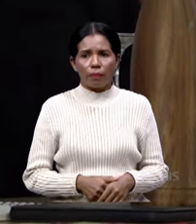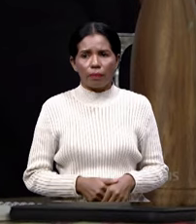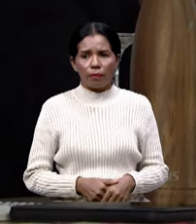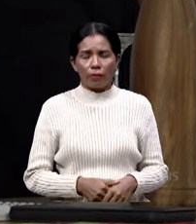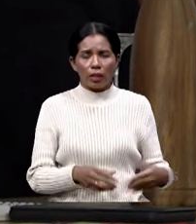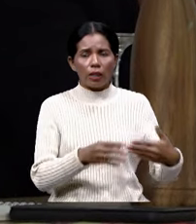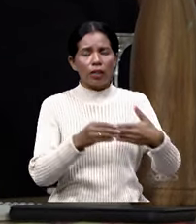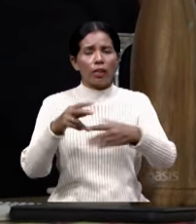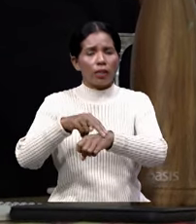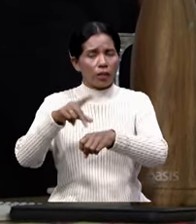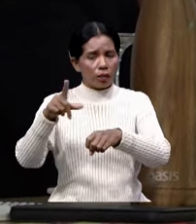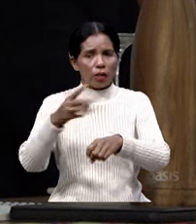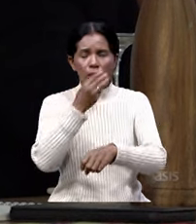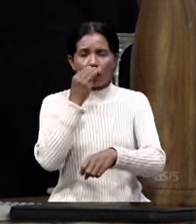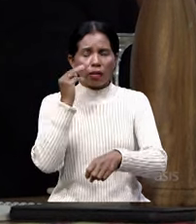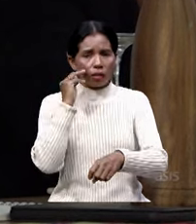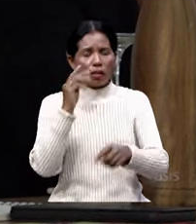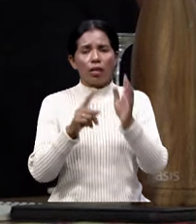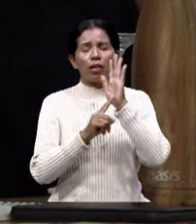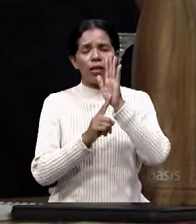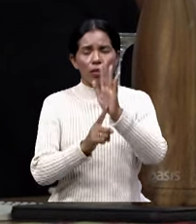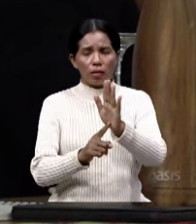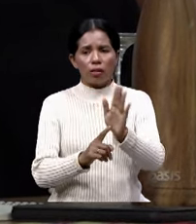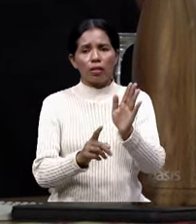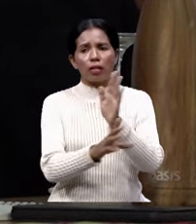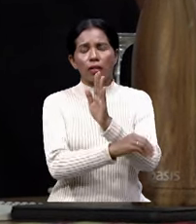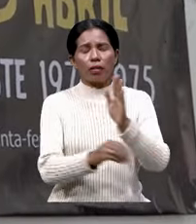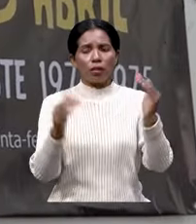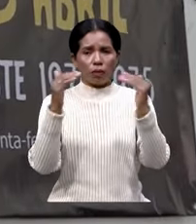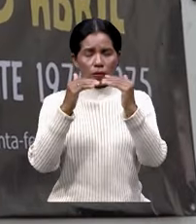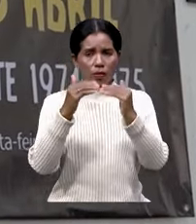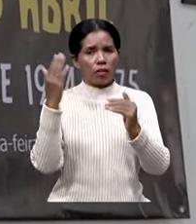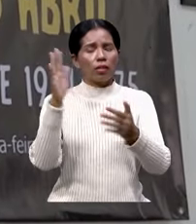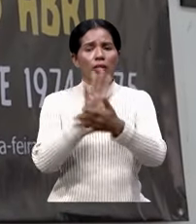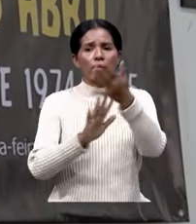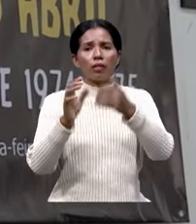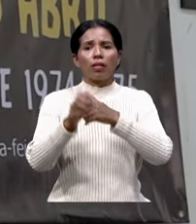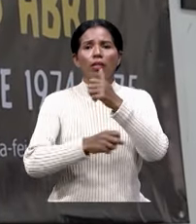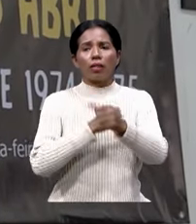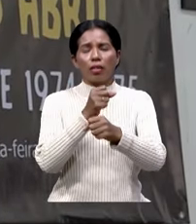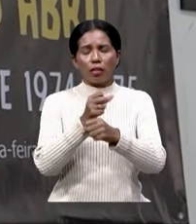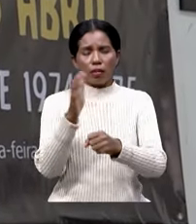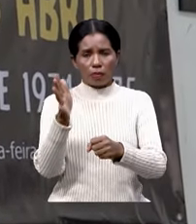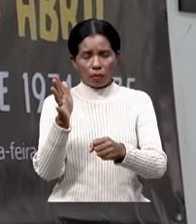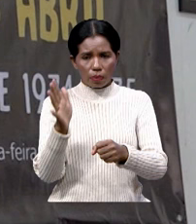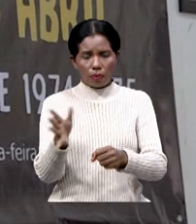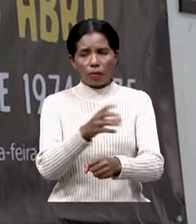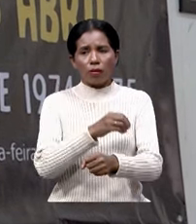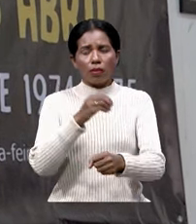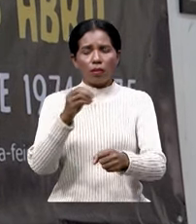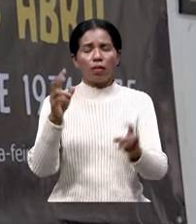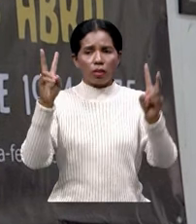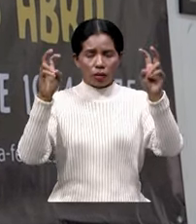Lider nasional Mariel Katiri atau asunto de benhira sai orador e seminário celebração tinan lima nuru revolução dos escravos ho